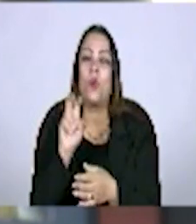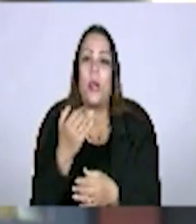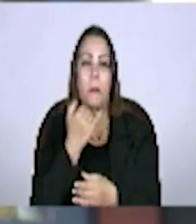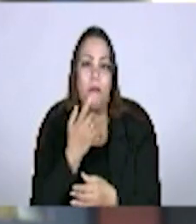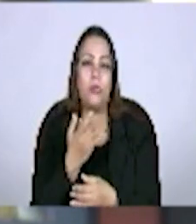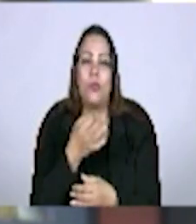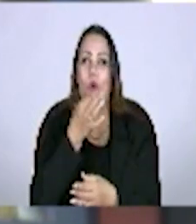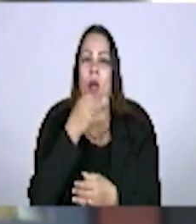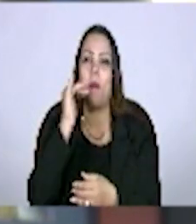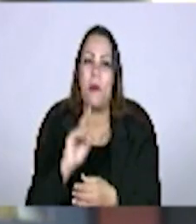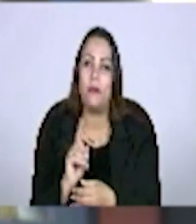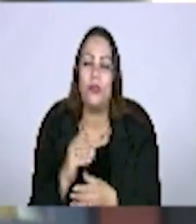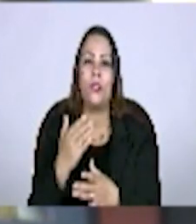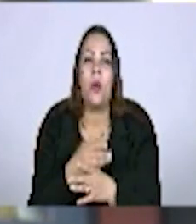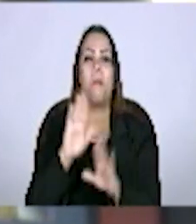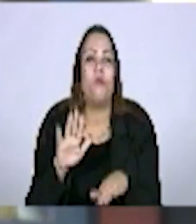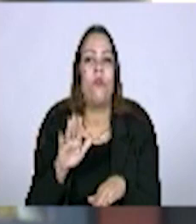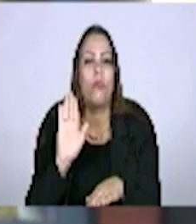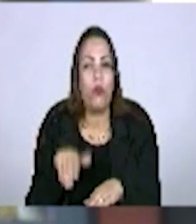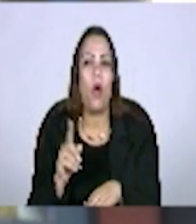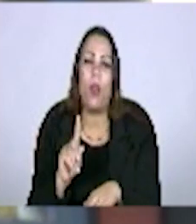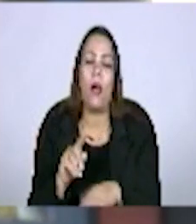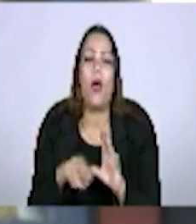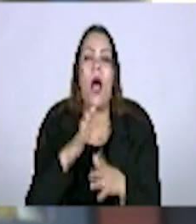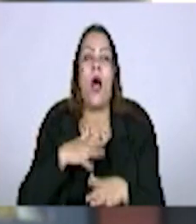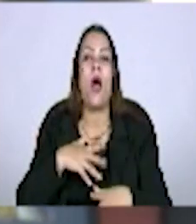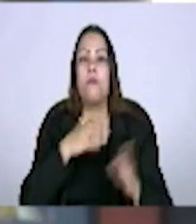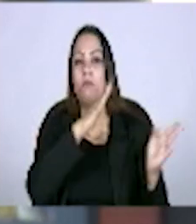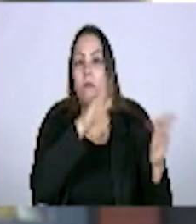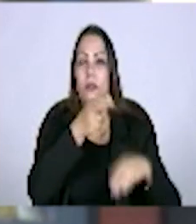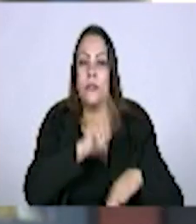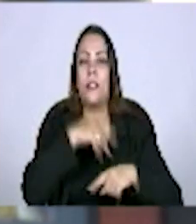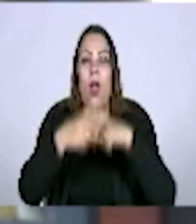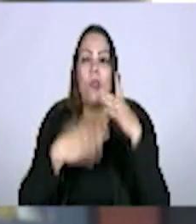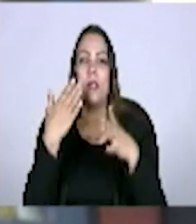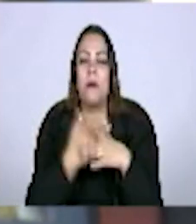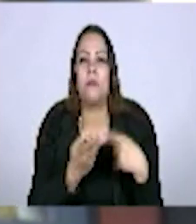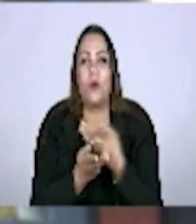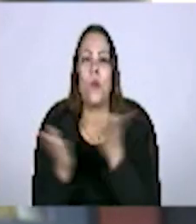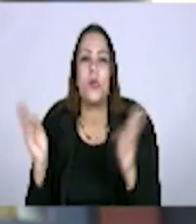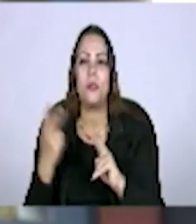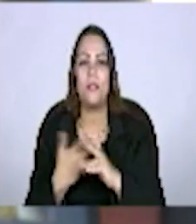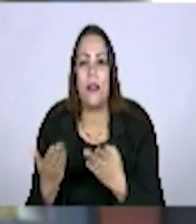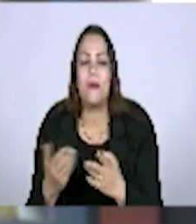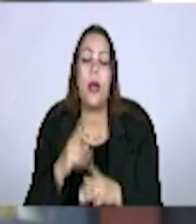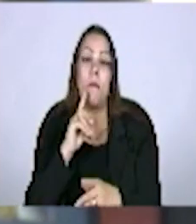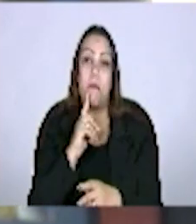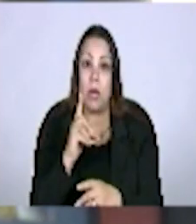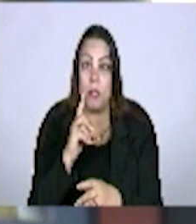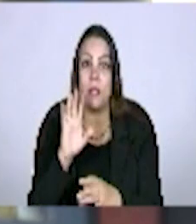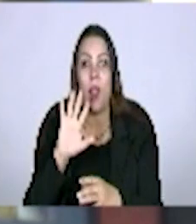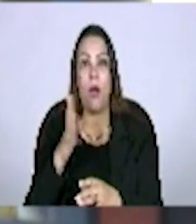قله الدولار توفر الدولار احيانا الحاجه الى استيراد مستمر لسد الاحتياجات لكن لو